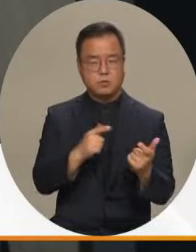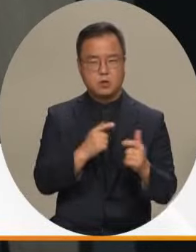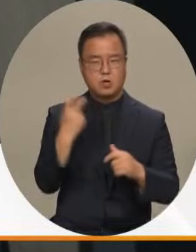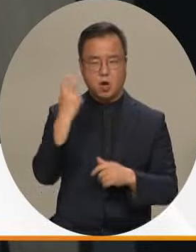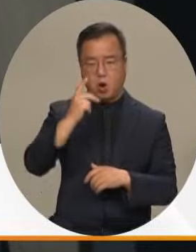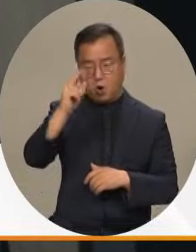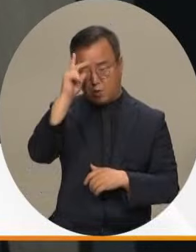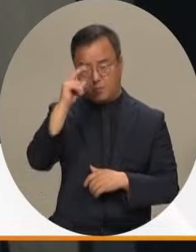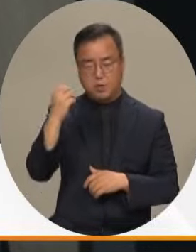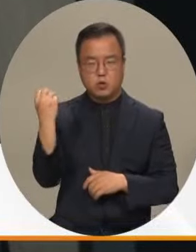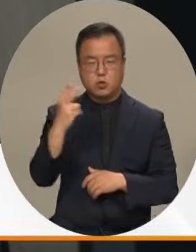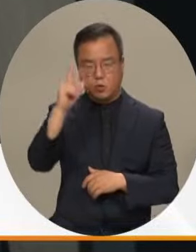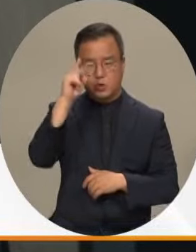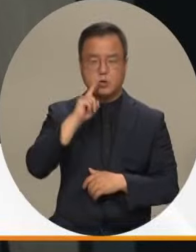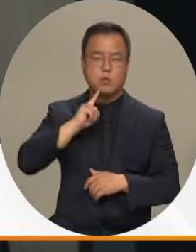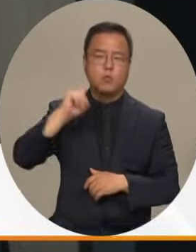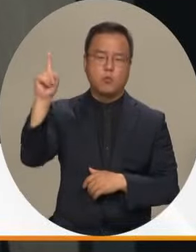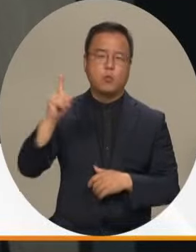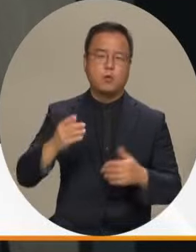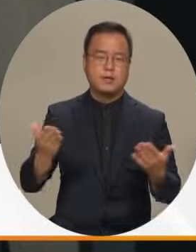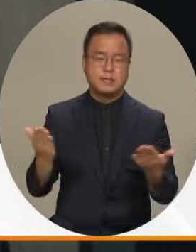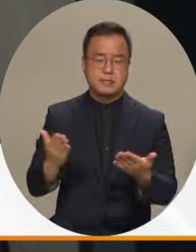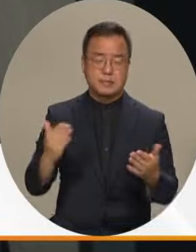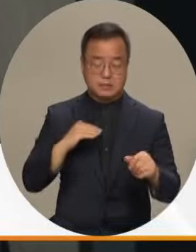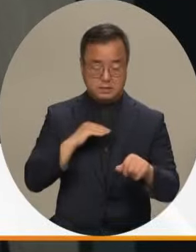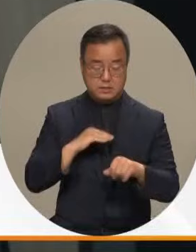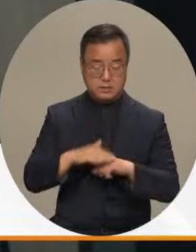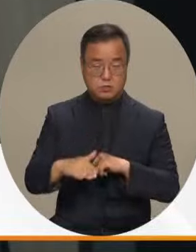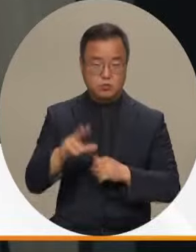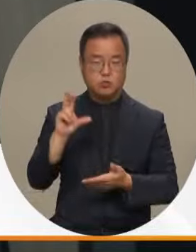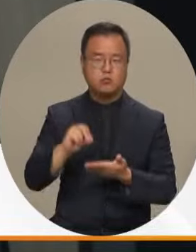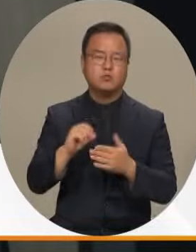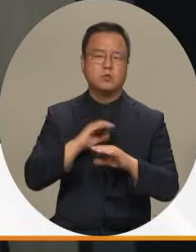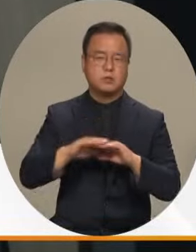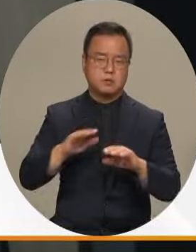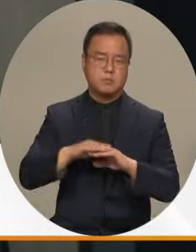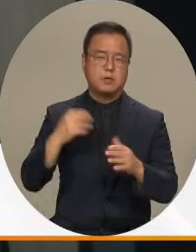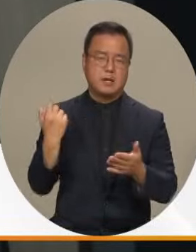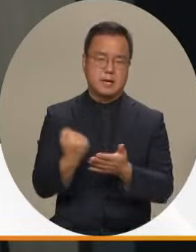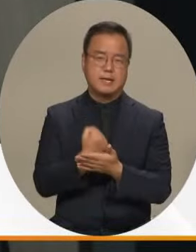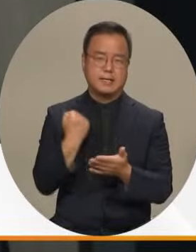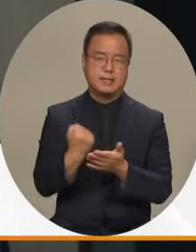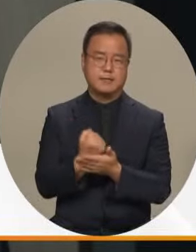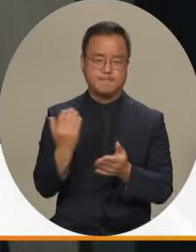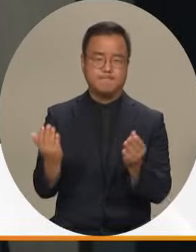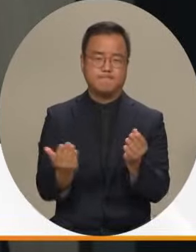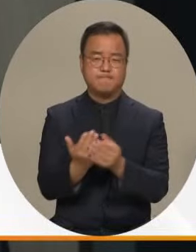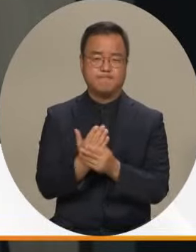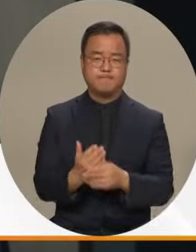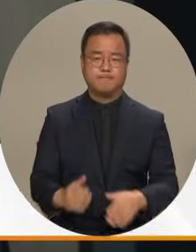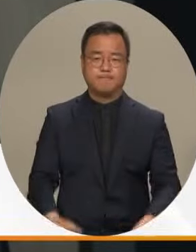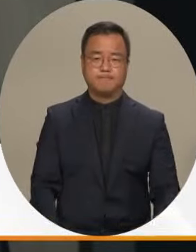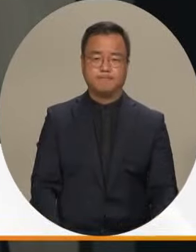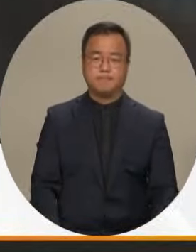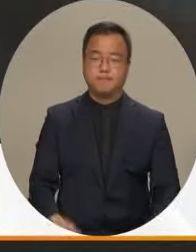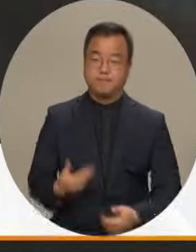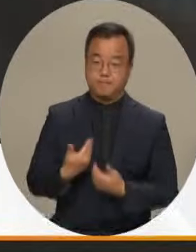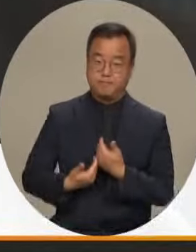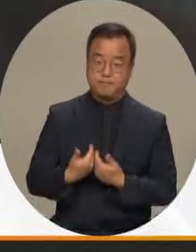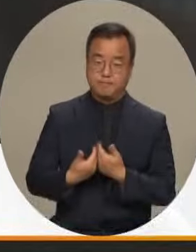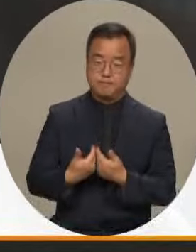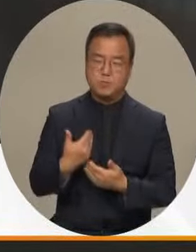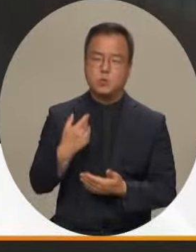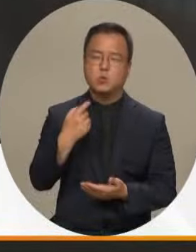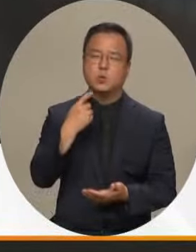검찰을 통한 고발, 뭐 고소 이런 방식으로 문제를 풀게 되는 안타까운 상황들이 발생하는 것으로 보입니다. 네, 갈등이 일어나기 쉬운 구조